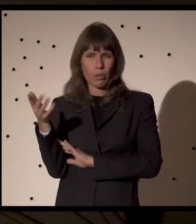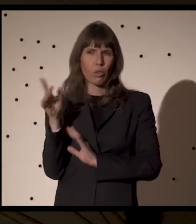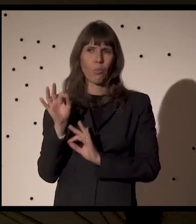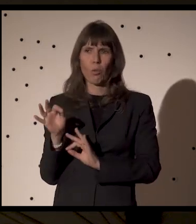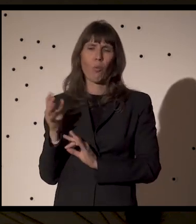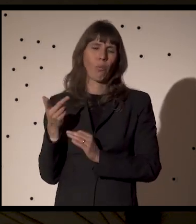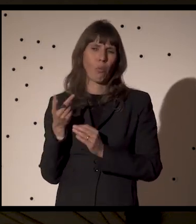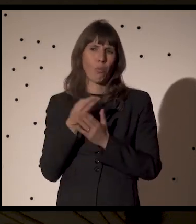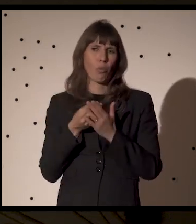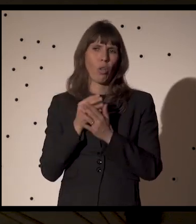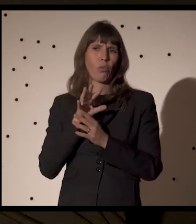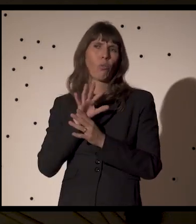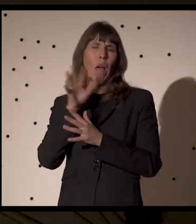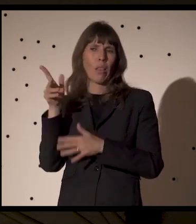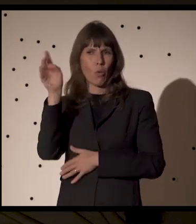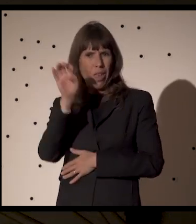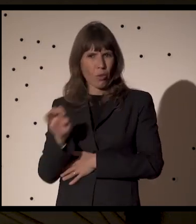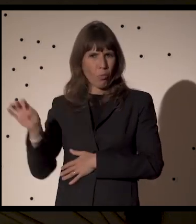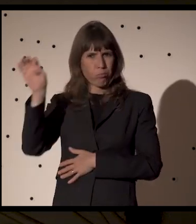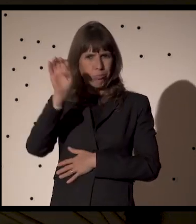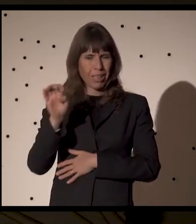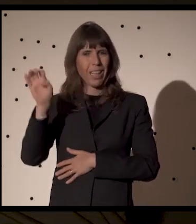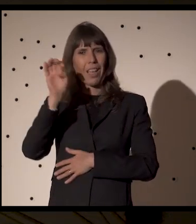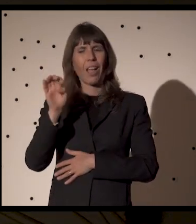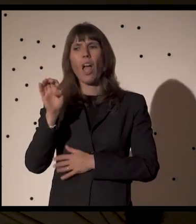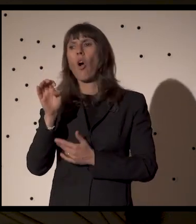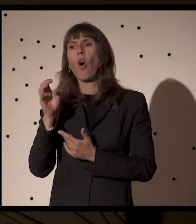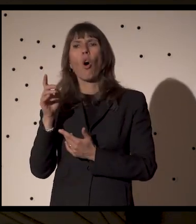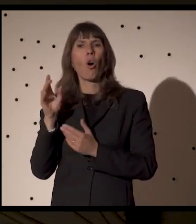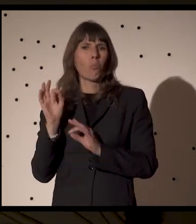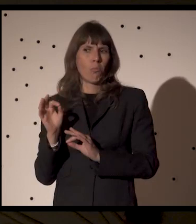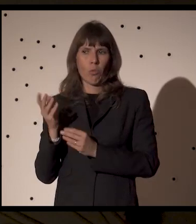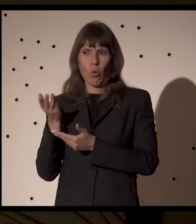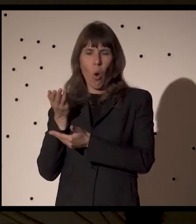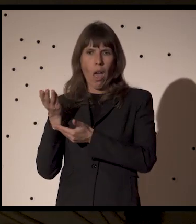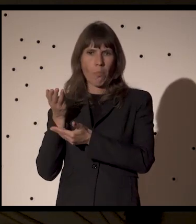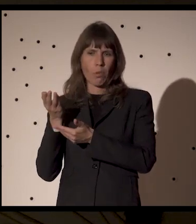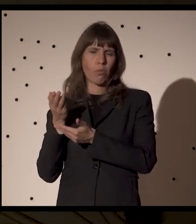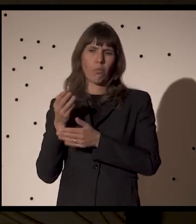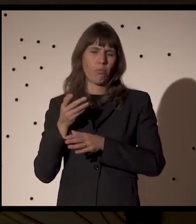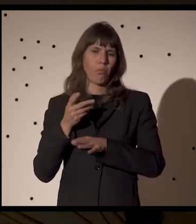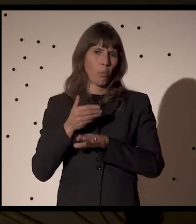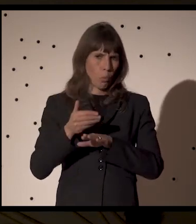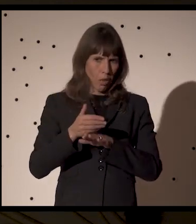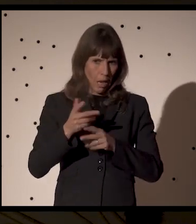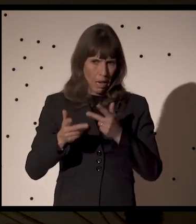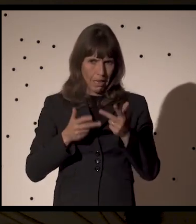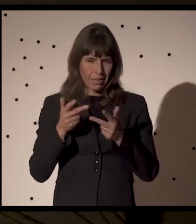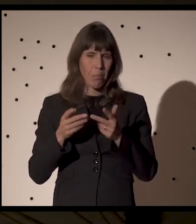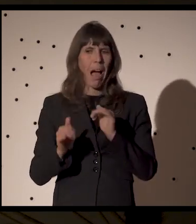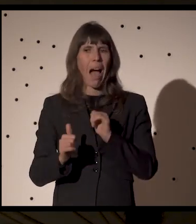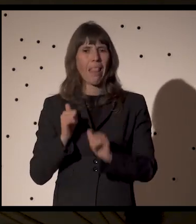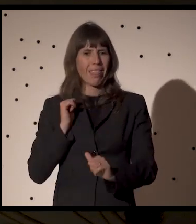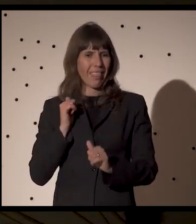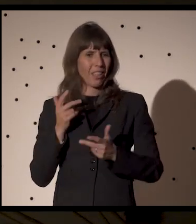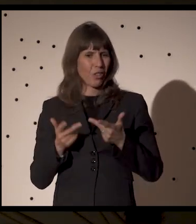sta lavorando il progetto un lock the City di cui vi dirò meglio più avanti comunque anticipo